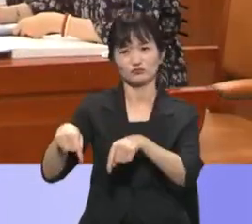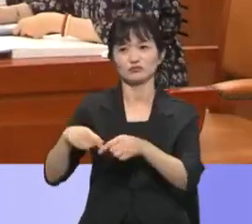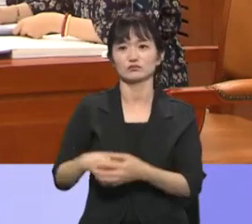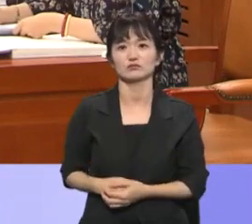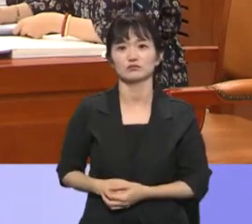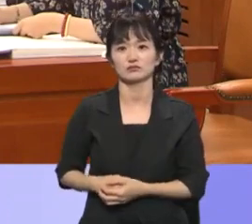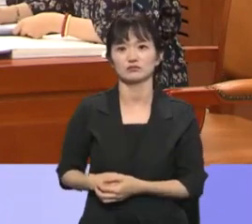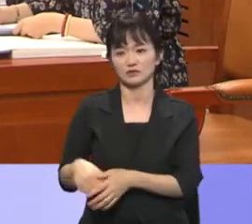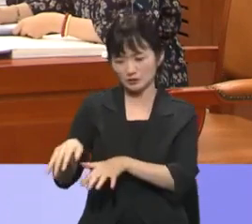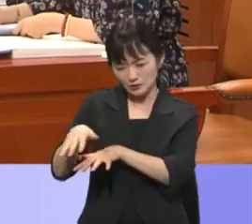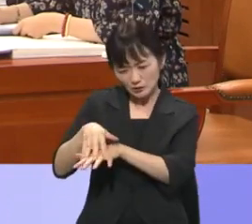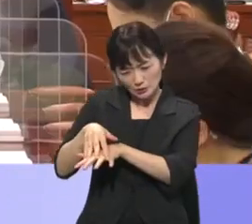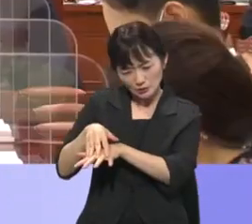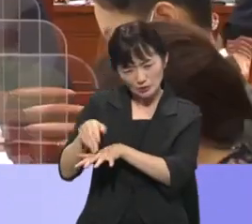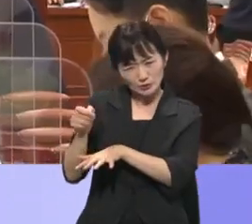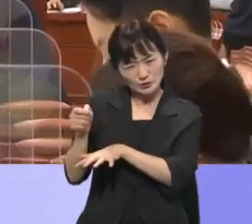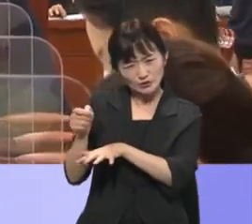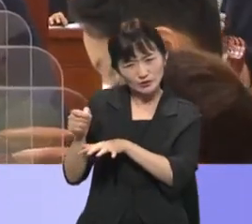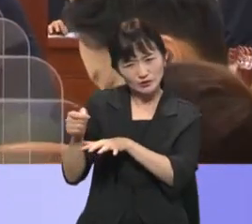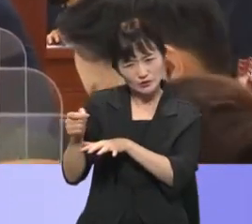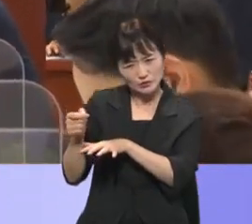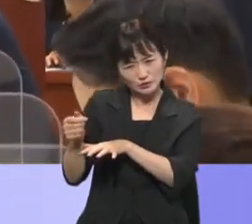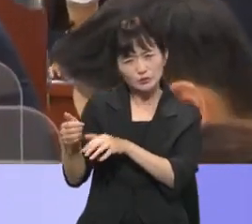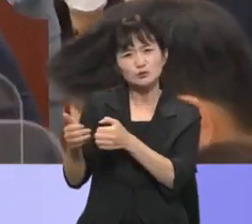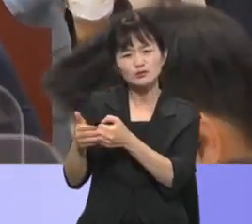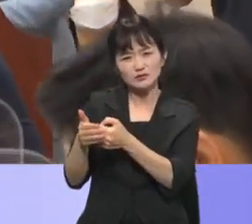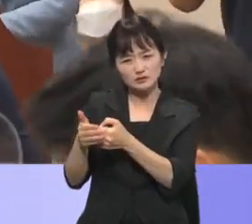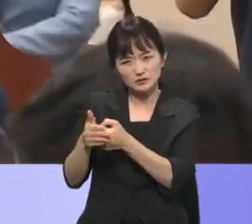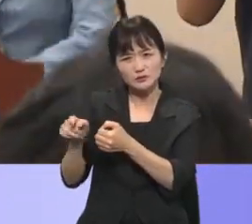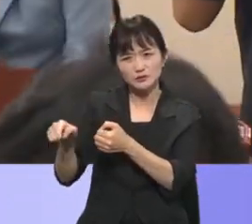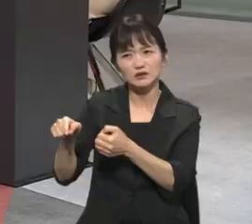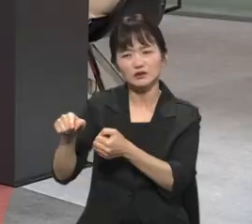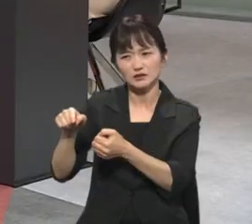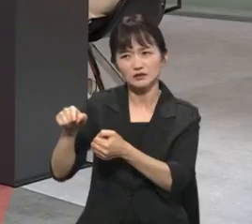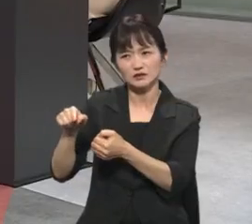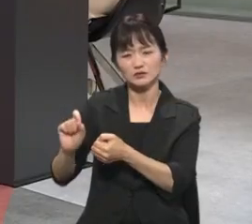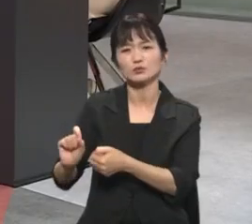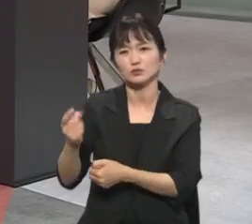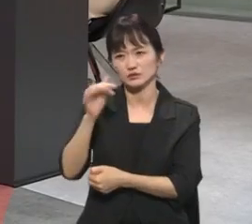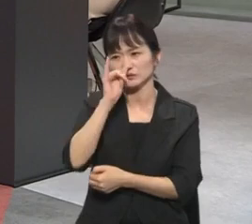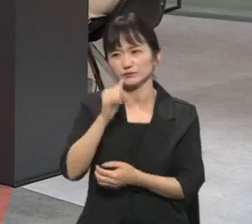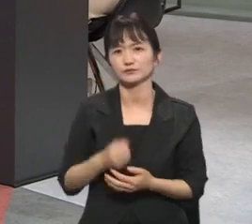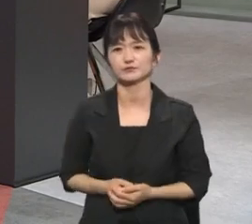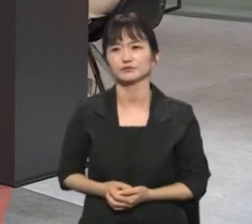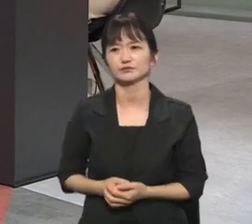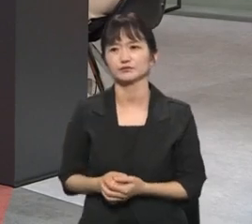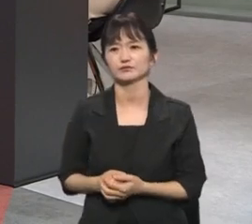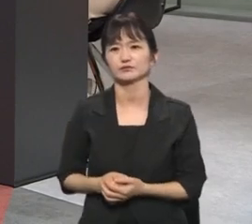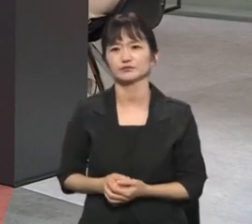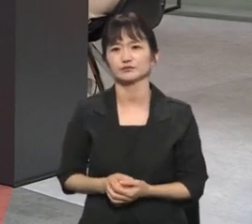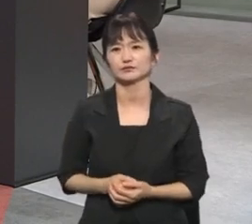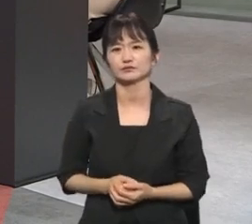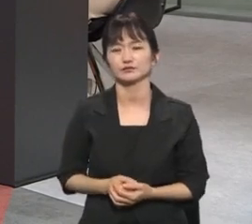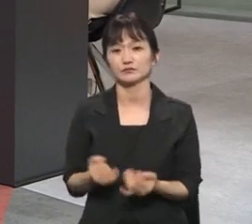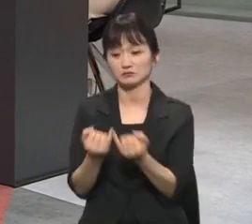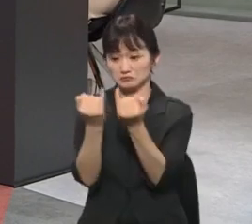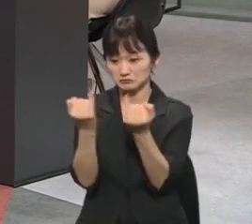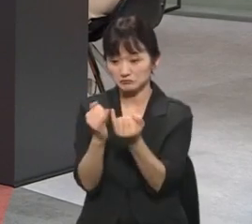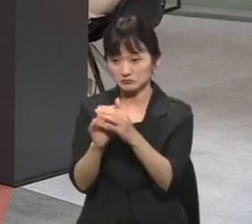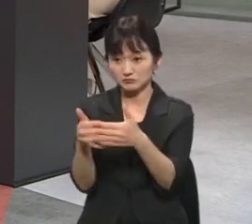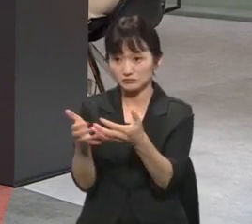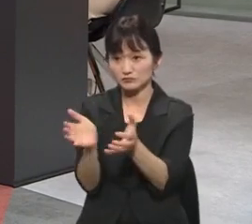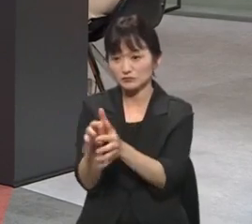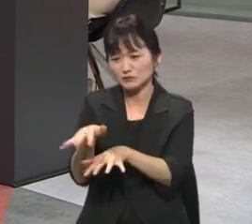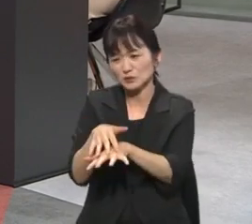제도적인 문제가 훨씬 더 크다고 봅니다 여가부가 이제 작은 부서라는 건 이제 다 알고 있는 상황인데 그럼에도 여가부에